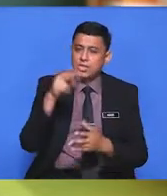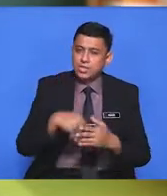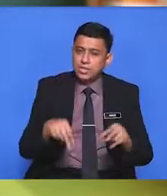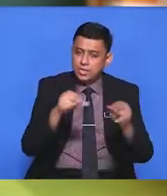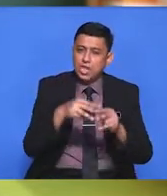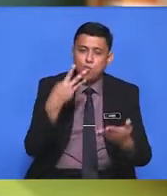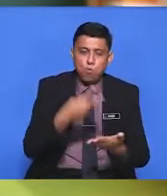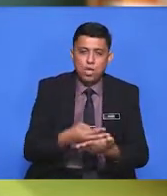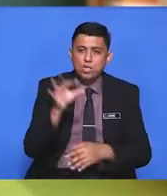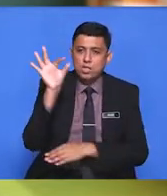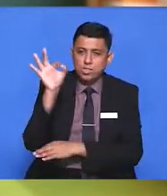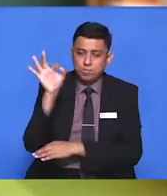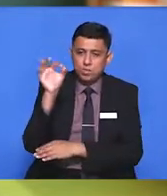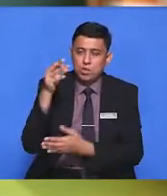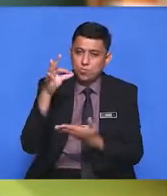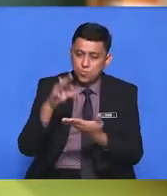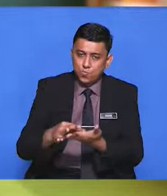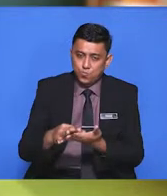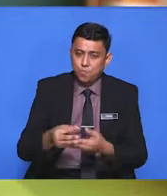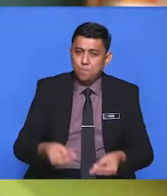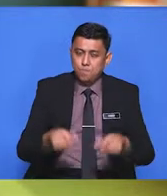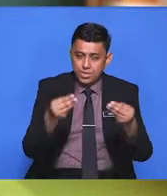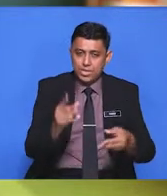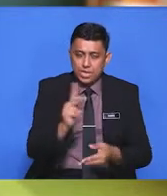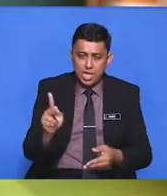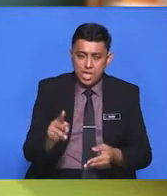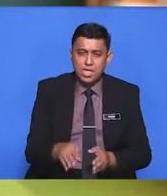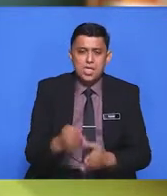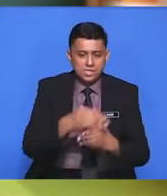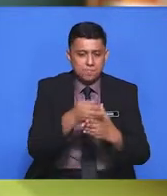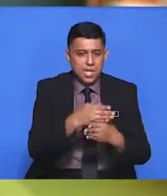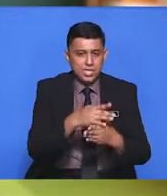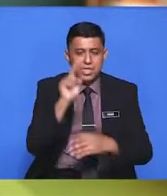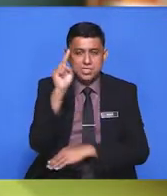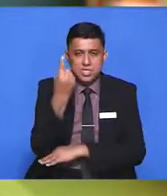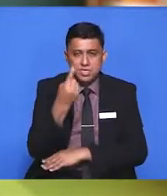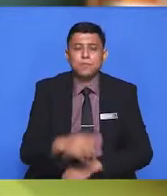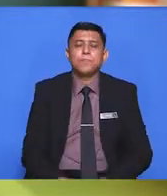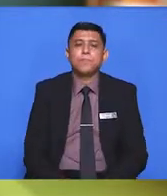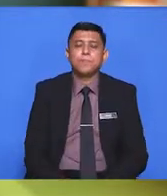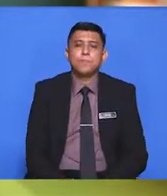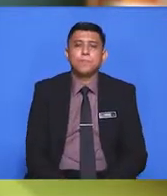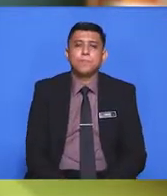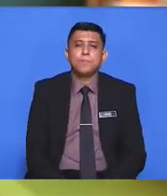sen. Apa yang cikgu berikan hanyalah sebahagian saja.